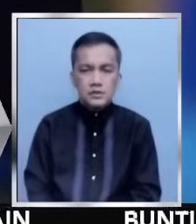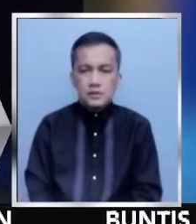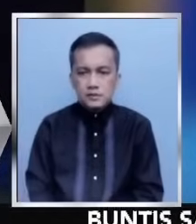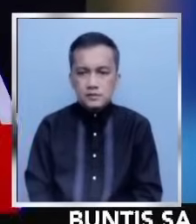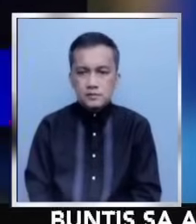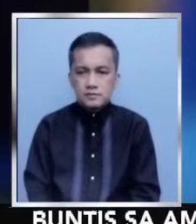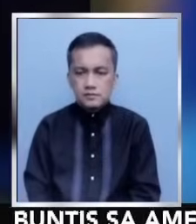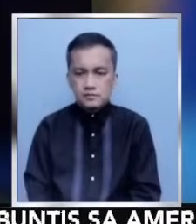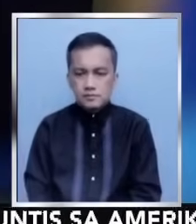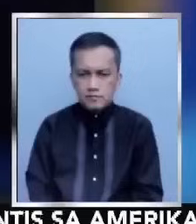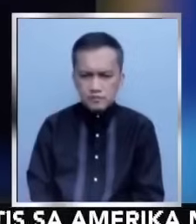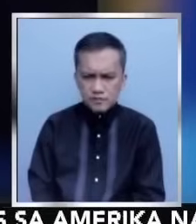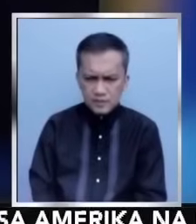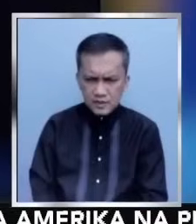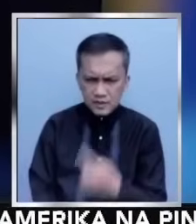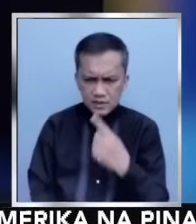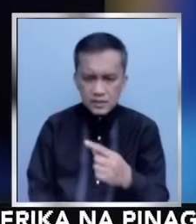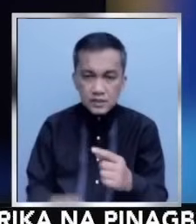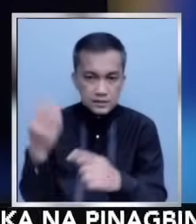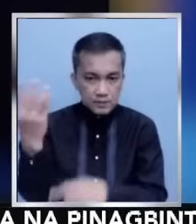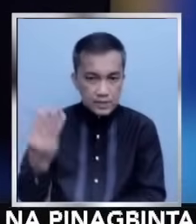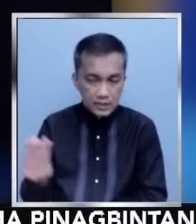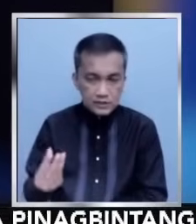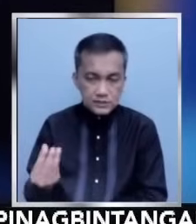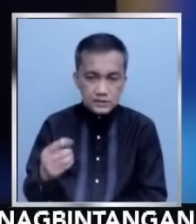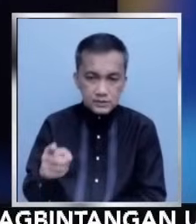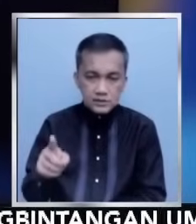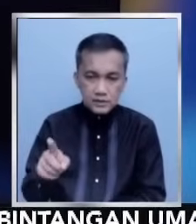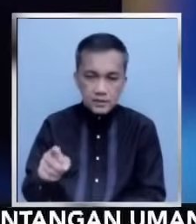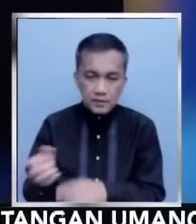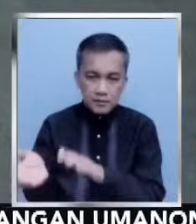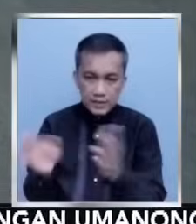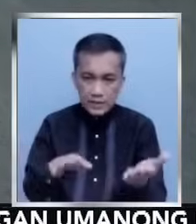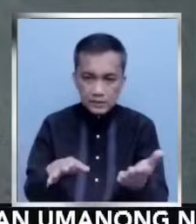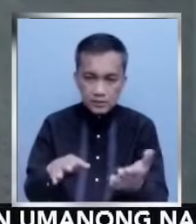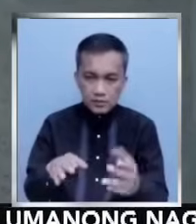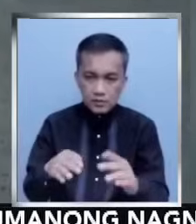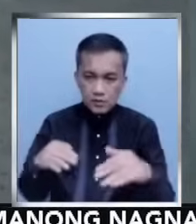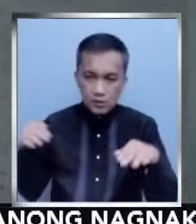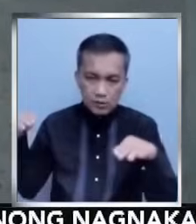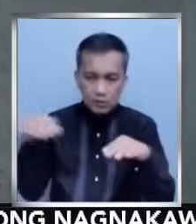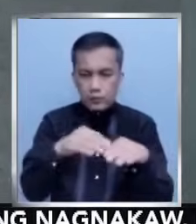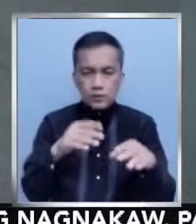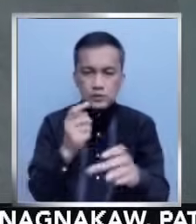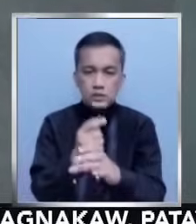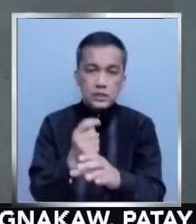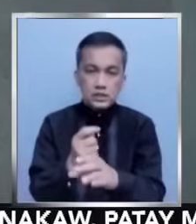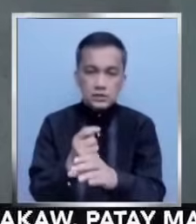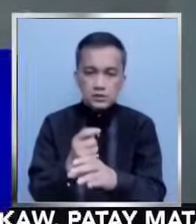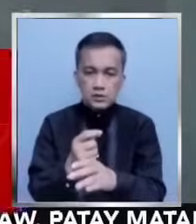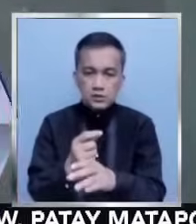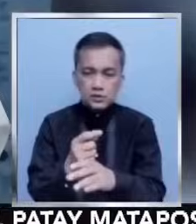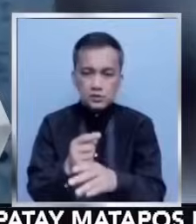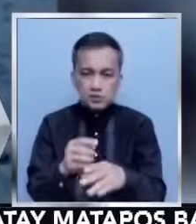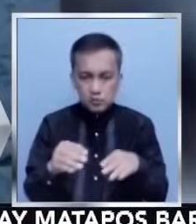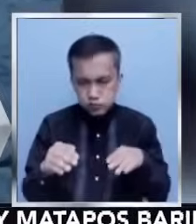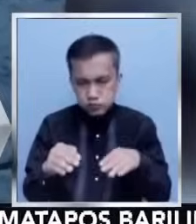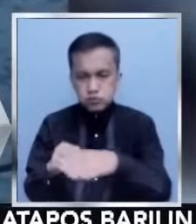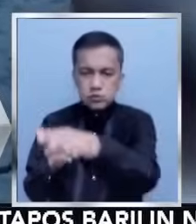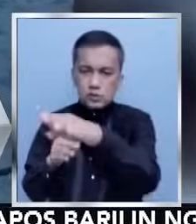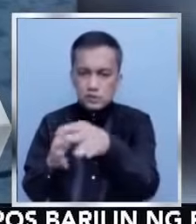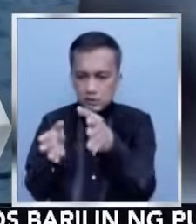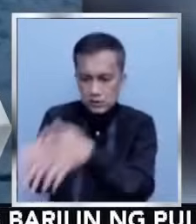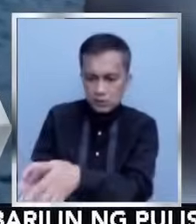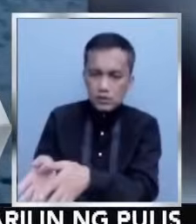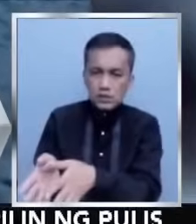Isa pang rider sa Batangas, patay matapos sumalpok sa isang trailer truck. Pero dumire-diretso lang ang truck at naiwang nakahandusay